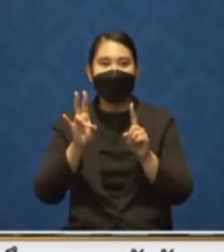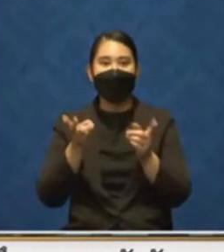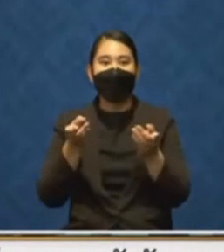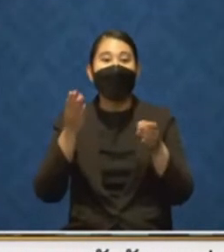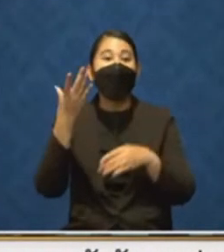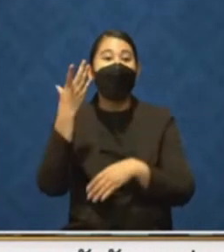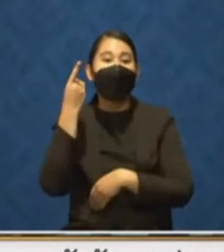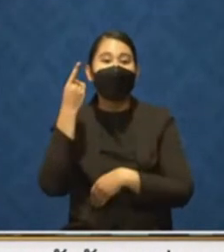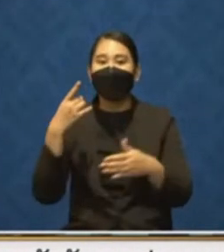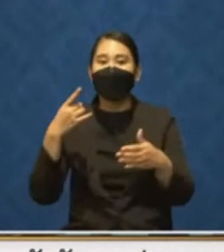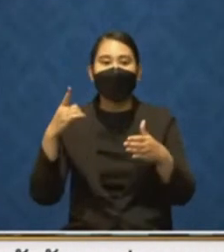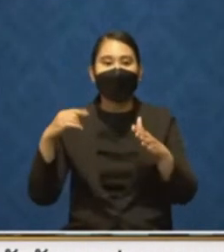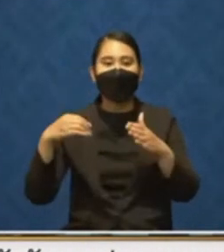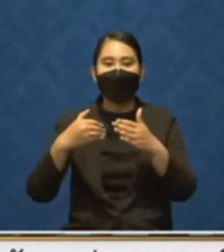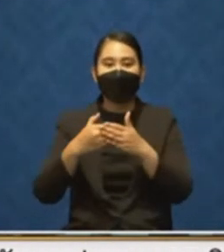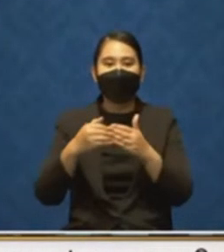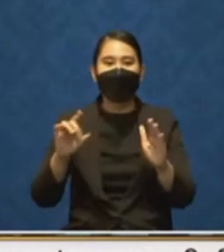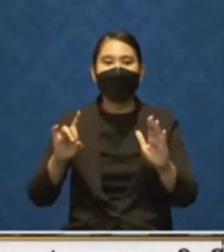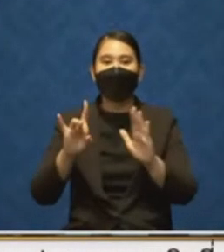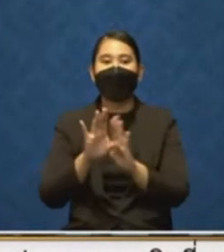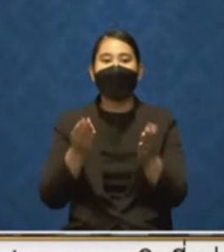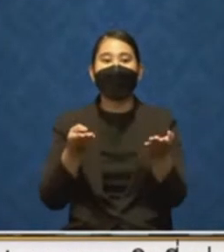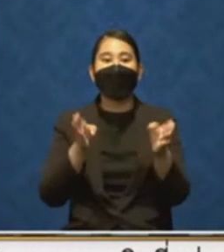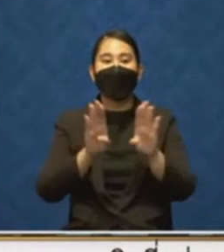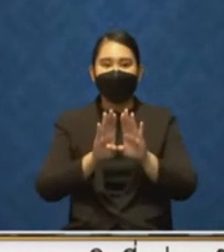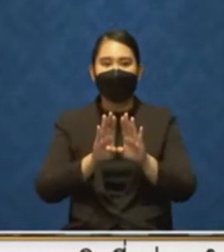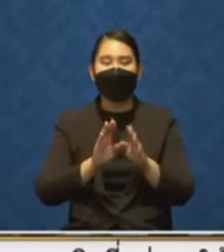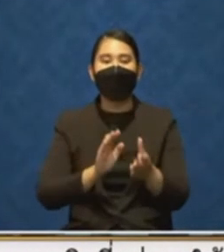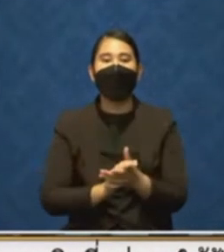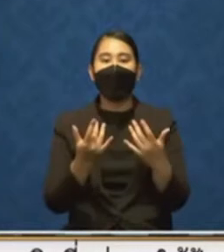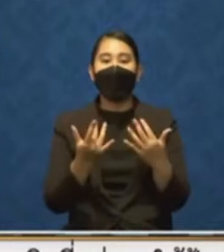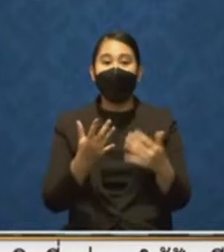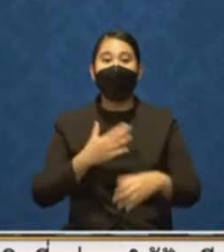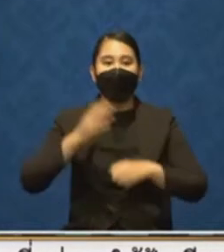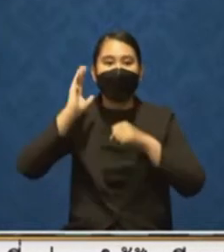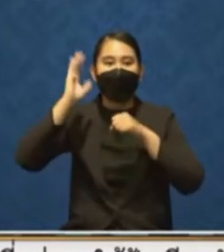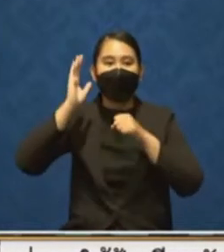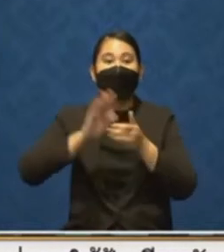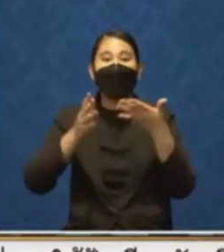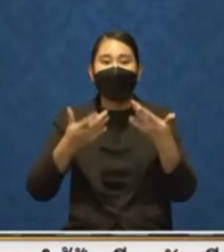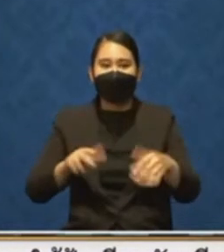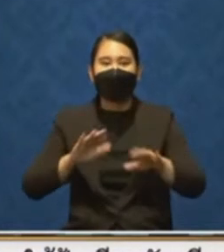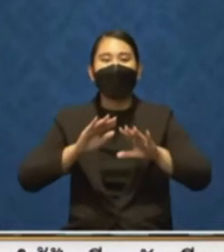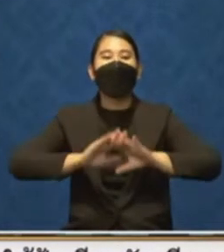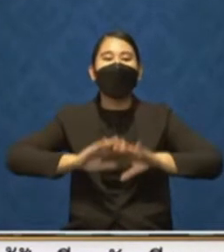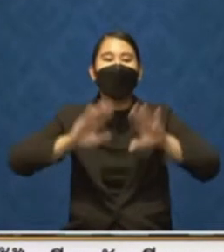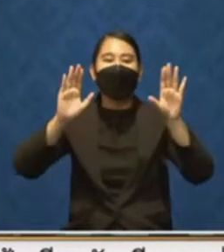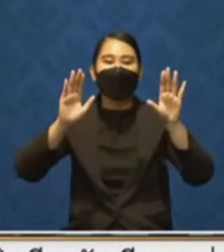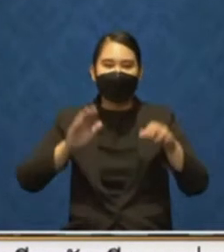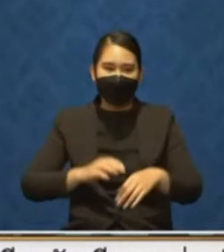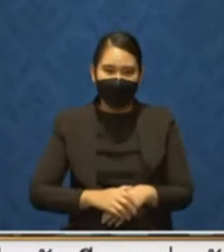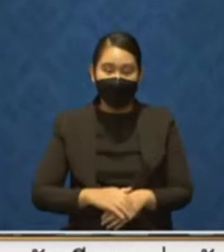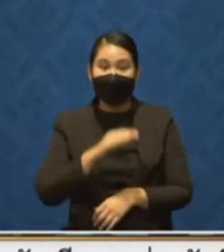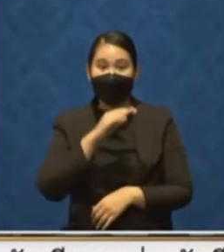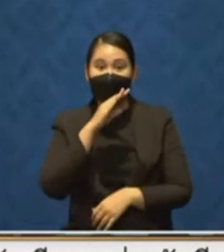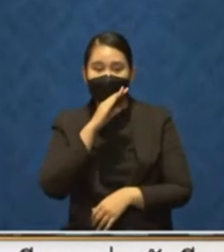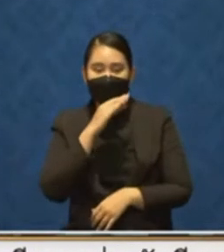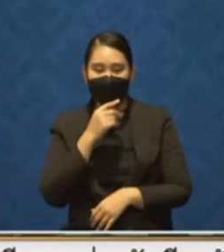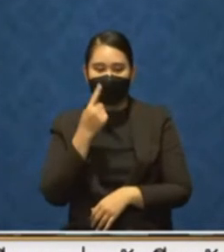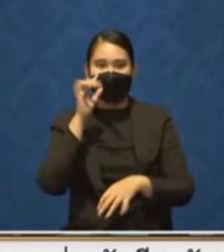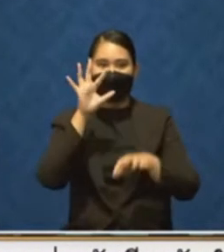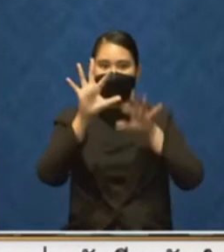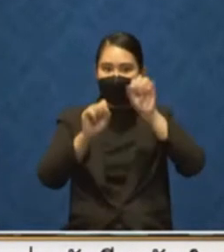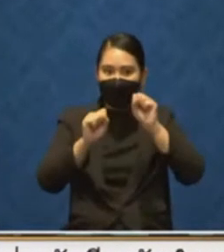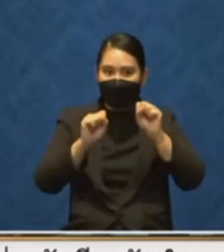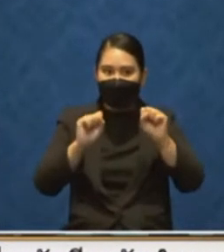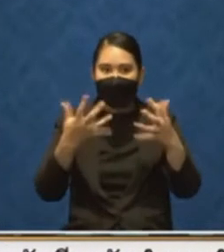เป็นที่เรียบร้อยเขาผมอภิปรายเดี๋ยวก็ยกเลิกแต่ผมจะบอกว่าวิธีการเช่นนี้ก็จะไปได้ในทันนะครับเสร็จก่อน